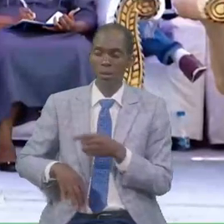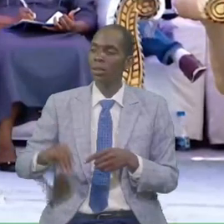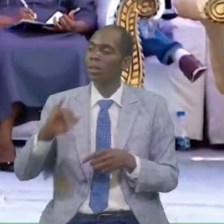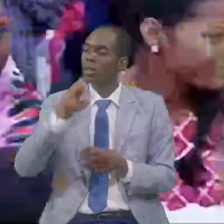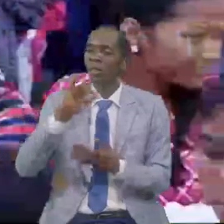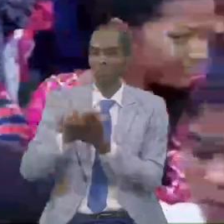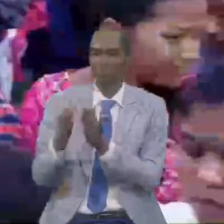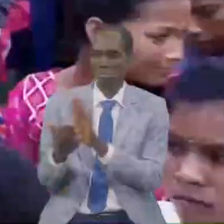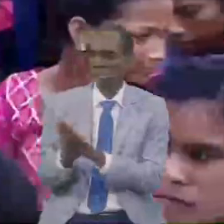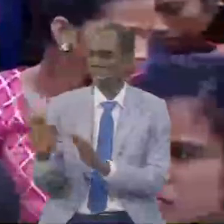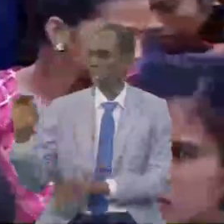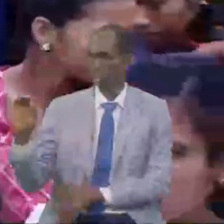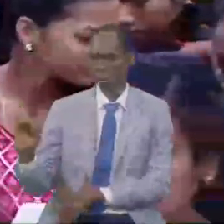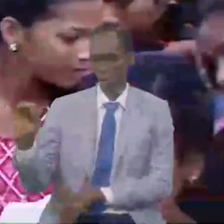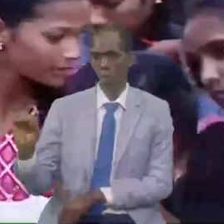il est un zéro.